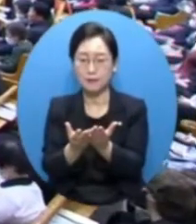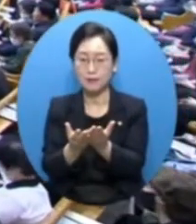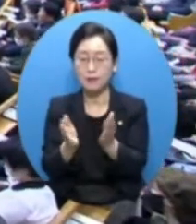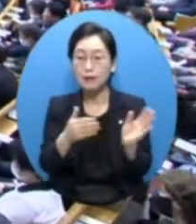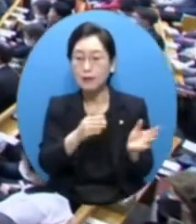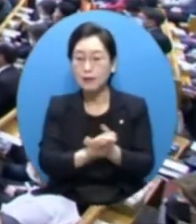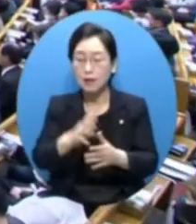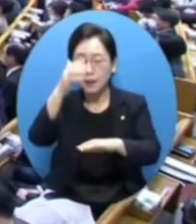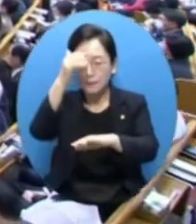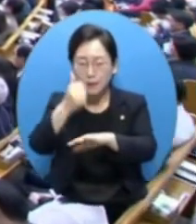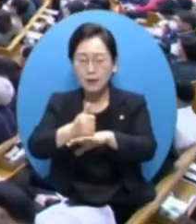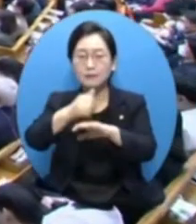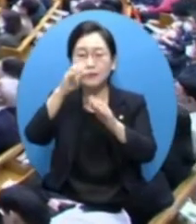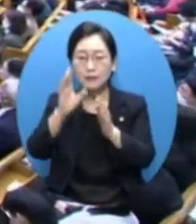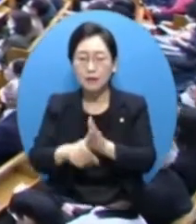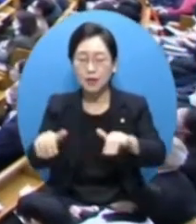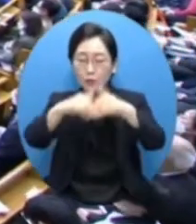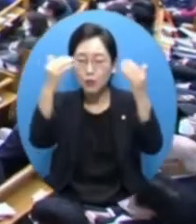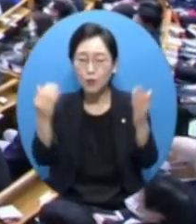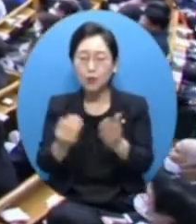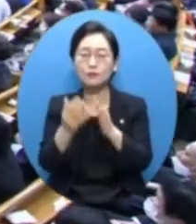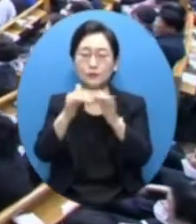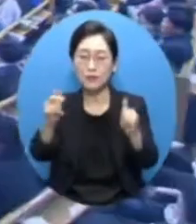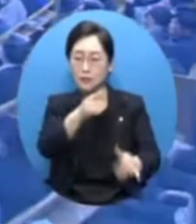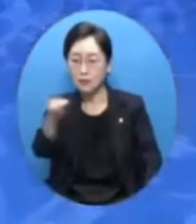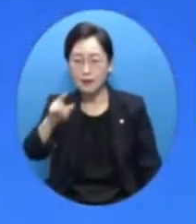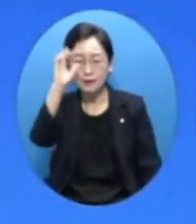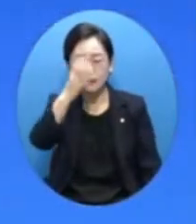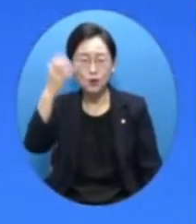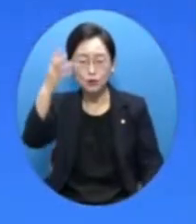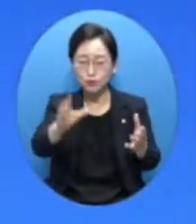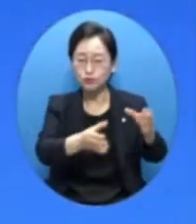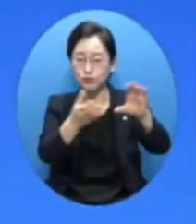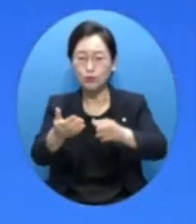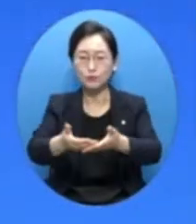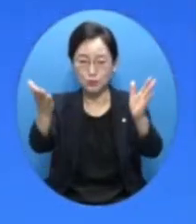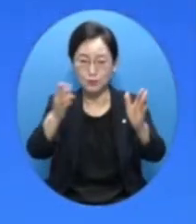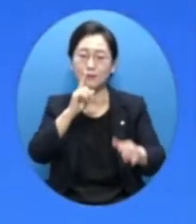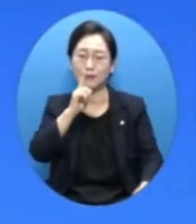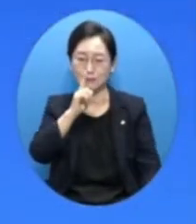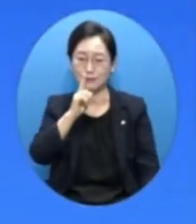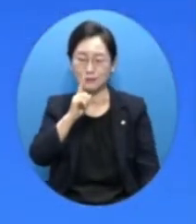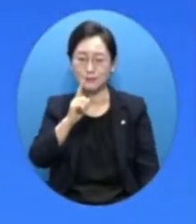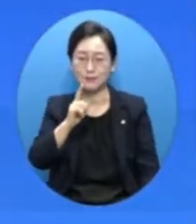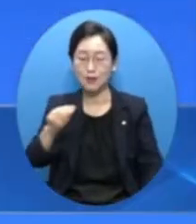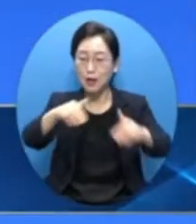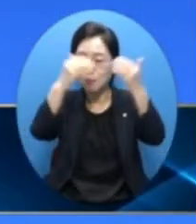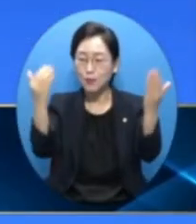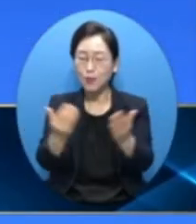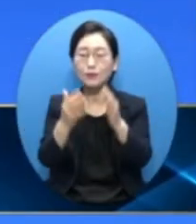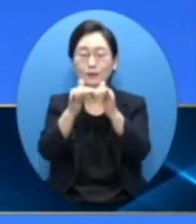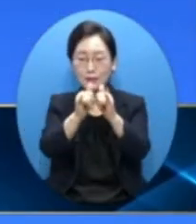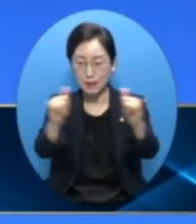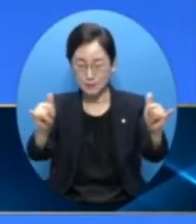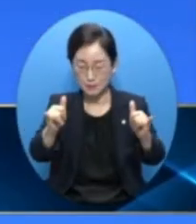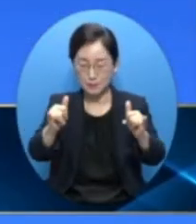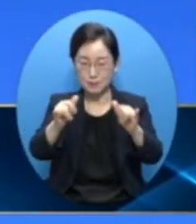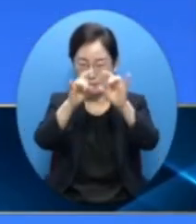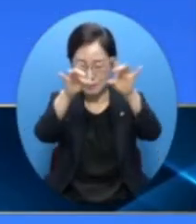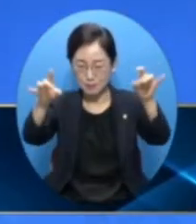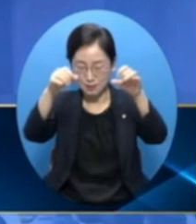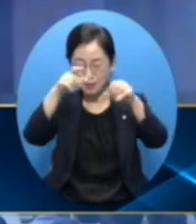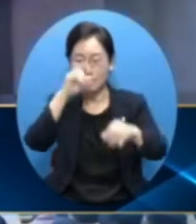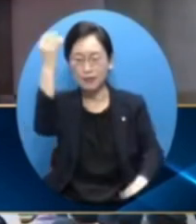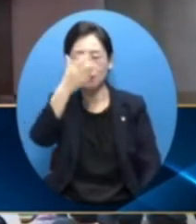때 말세에 내가 모든 육체에게 성령을 부어주겠다고 말씀했습니다. 모든 사람들에게 성령이 임하시는 것입니다.